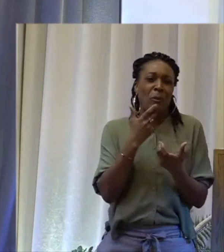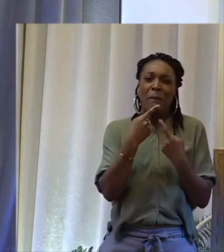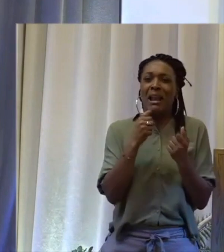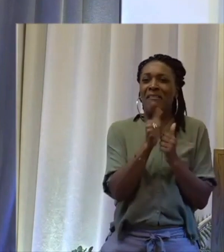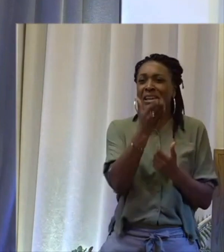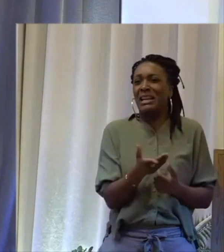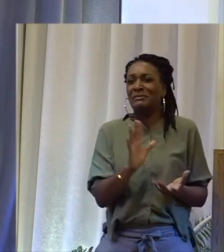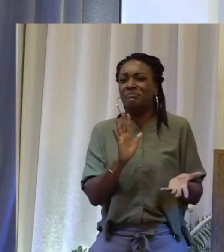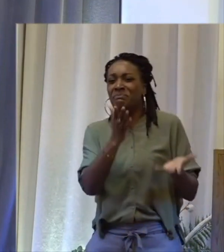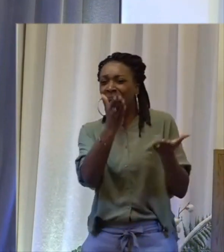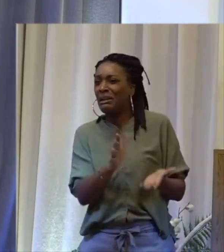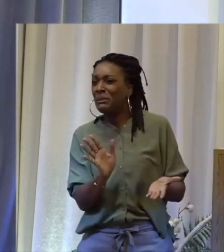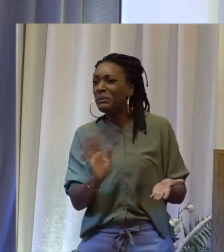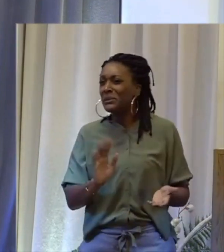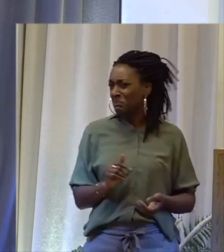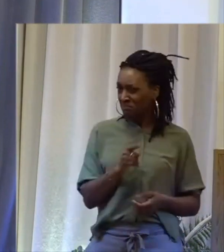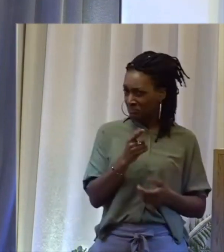cette personne-là.